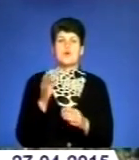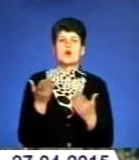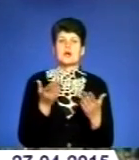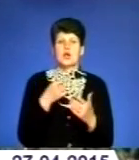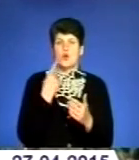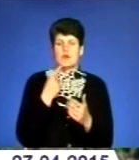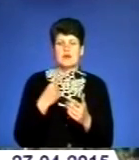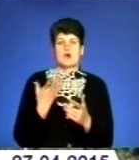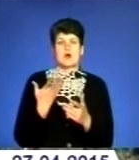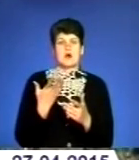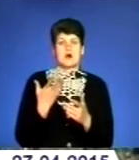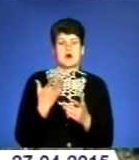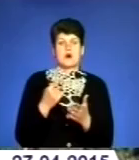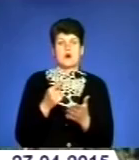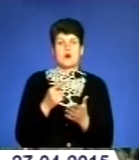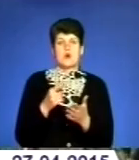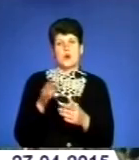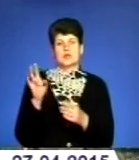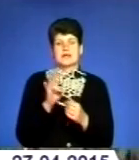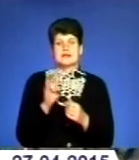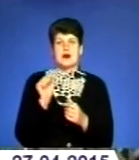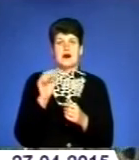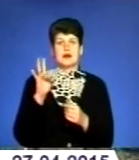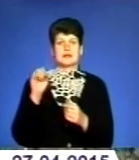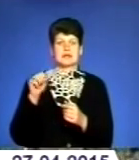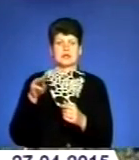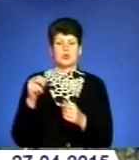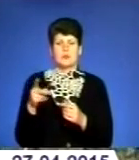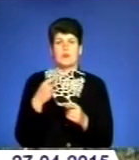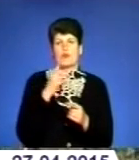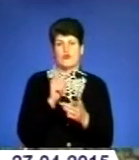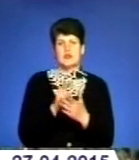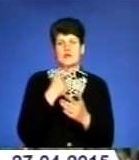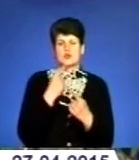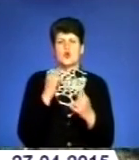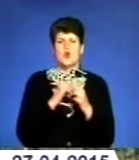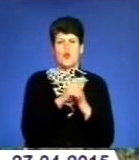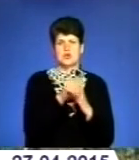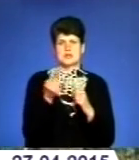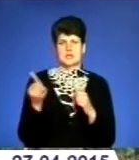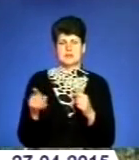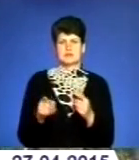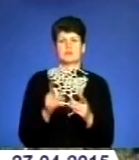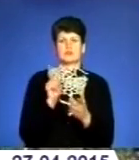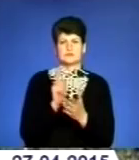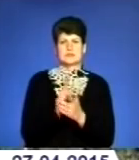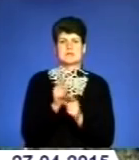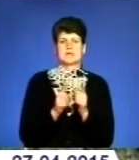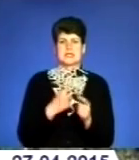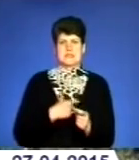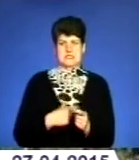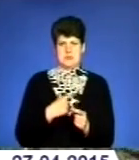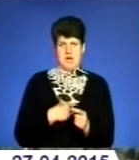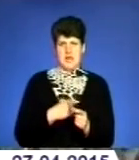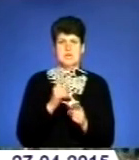отець Анатолій то ми маємо говорити про те що кожен з нас сьогодні покликаний змінити себе і